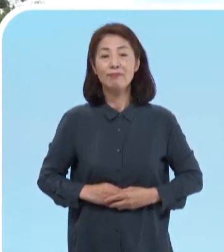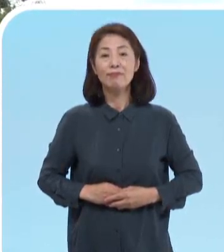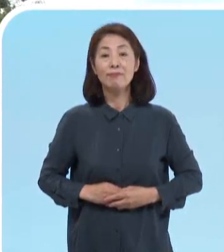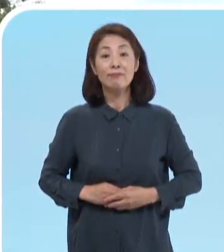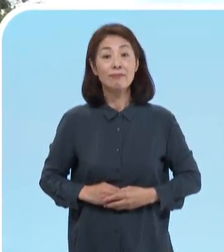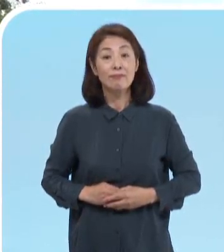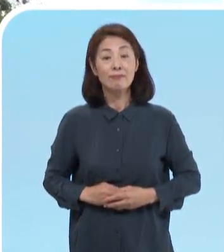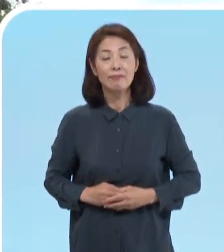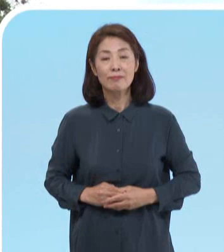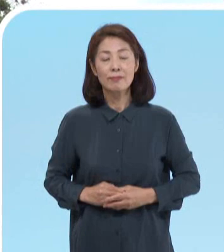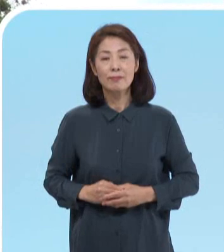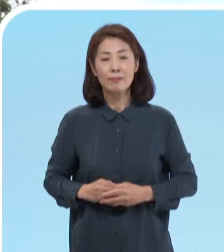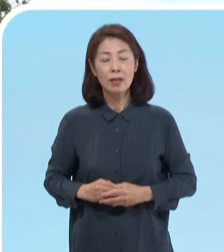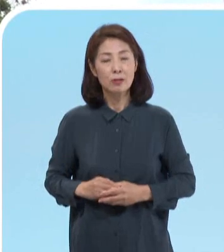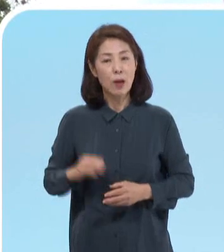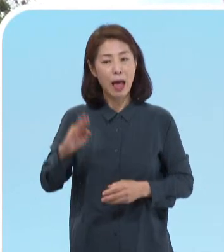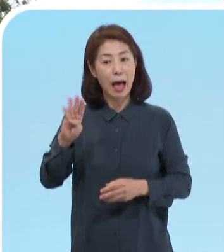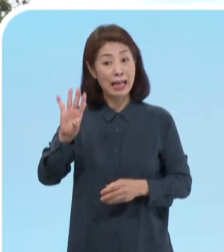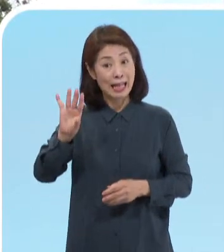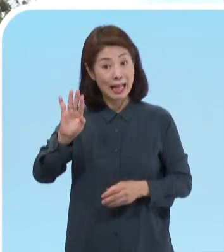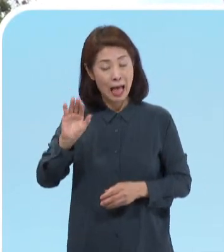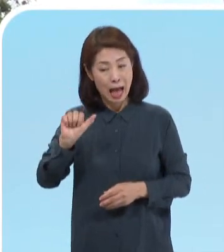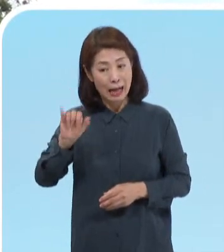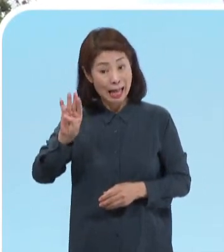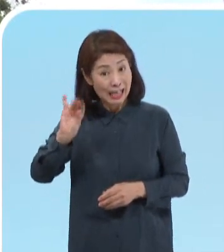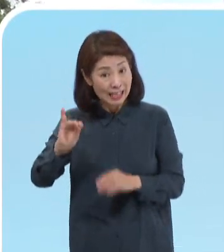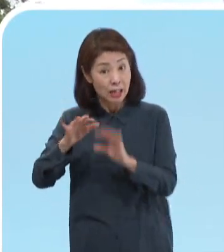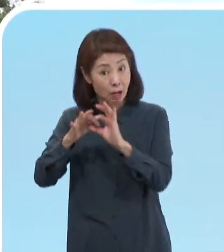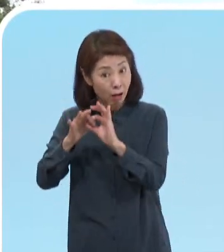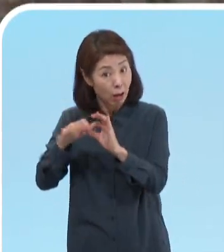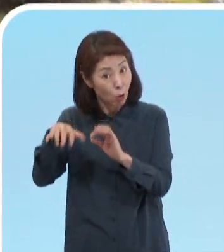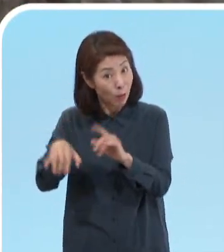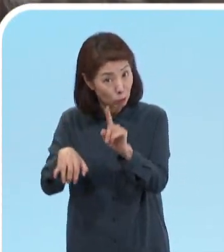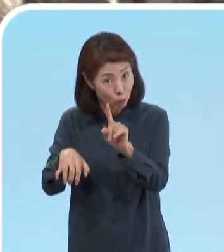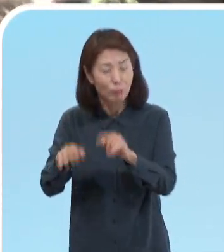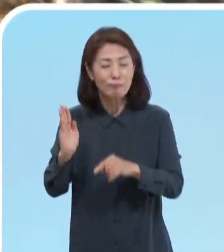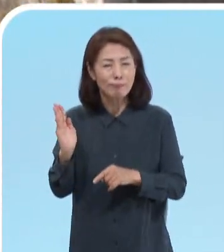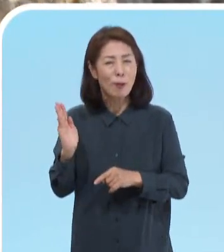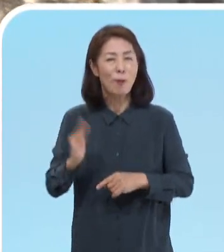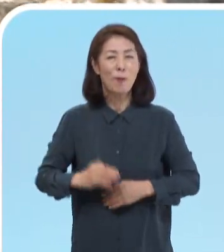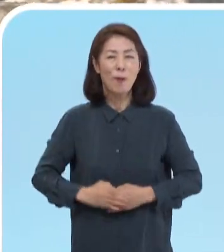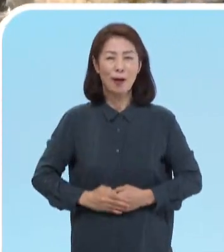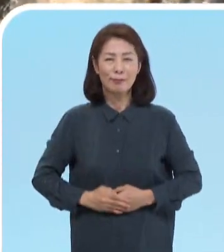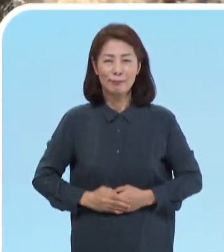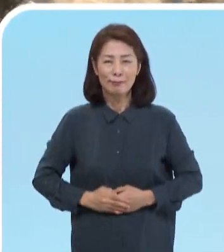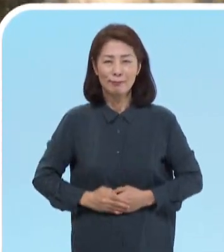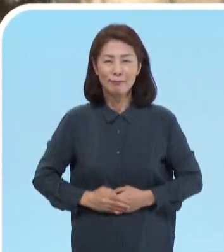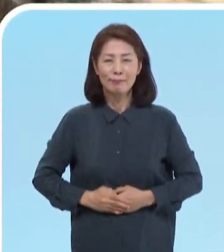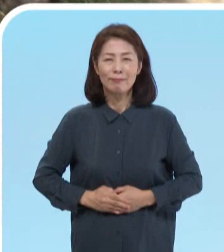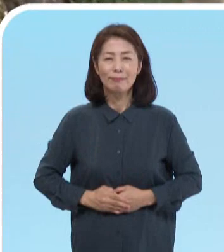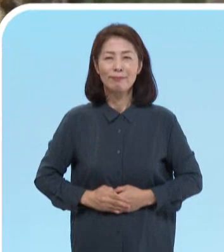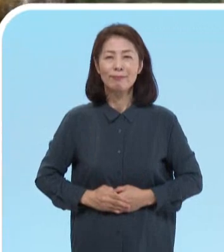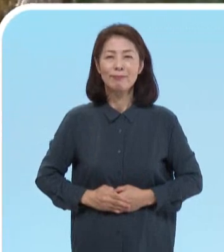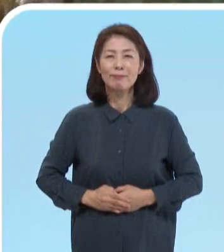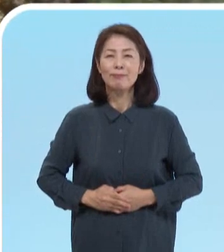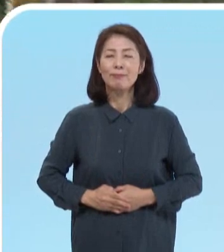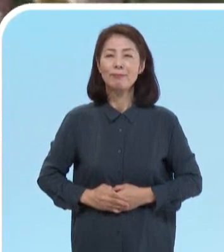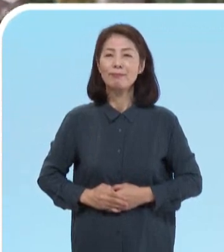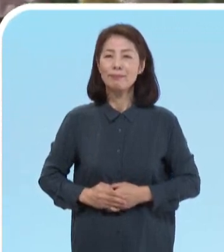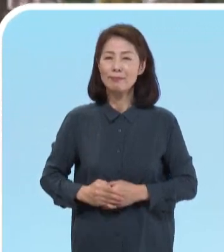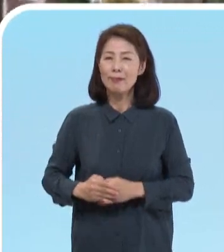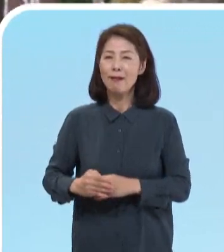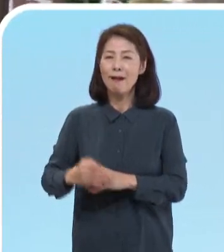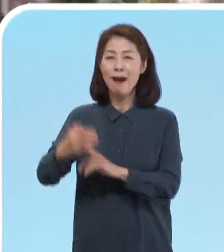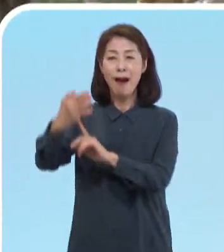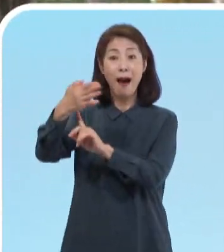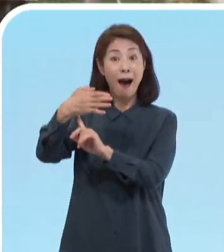続いて気になった明智光秀ゆかりの地は、 ああここかな。わ、